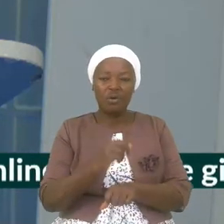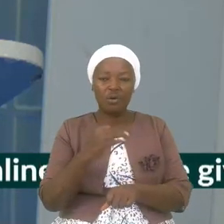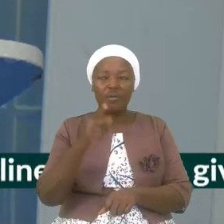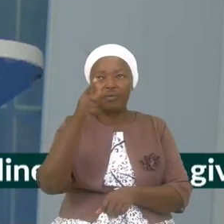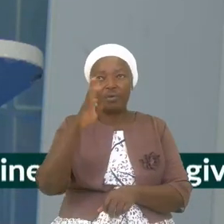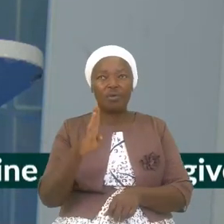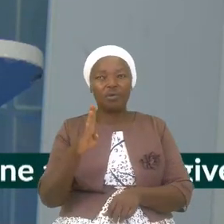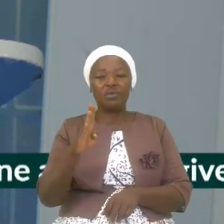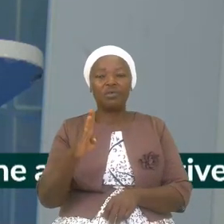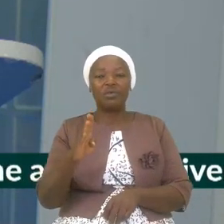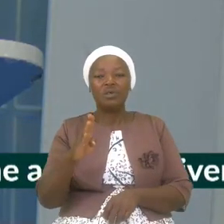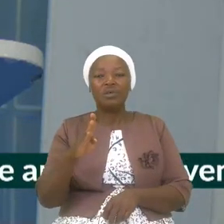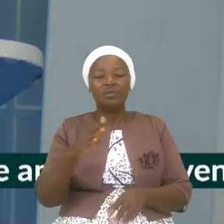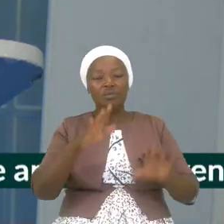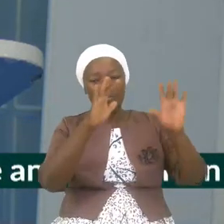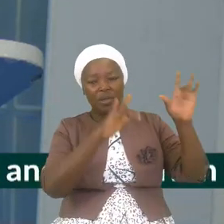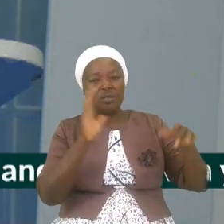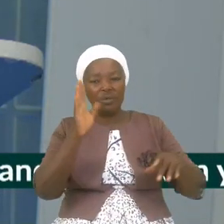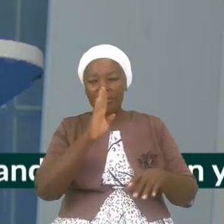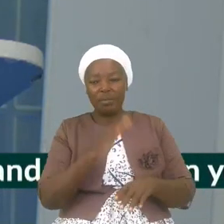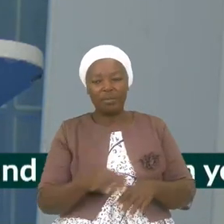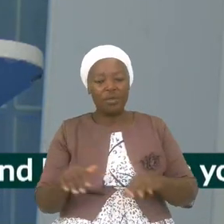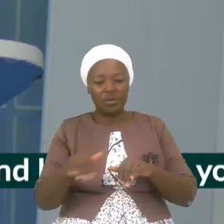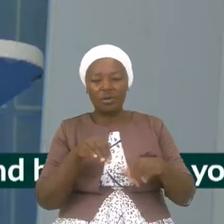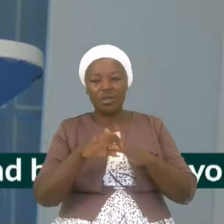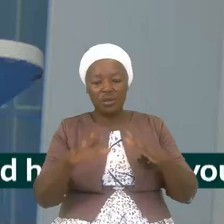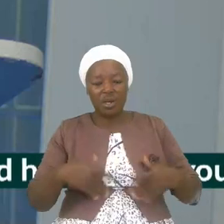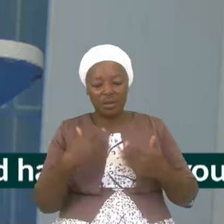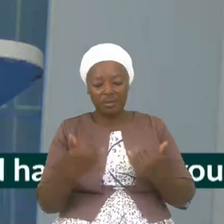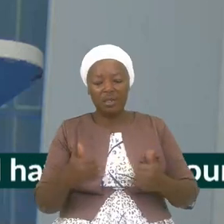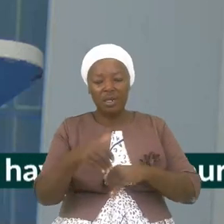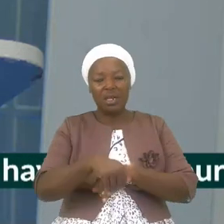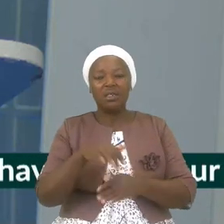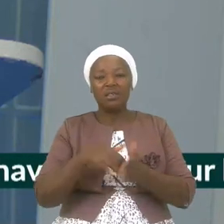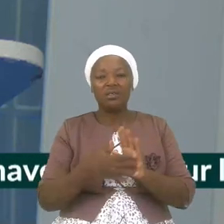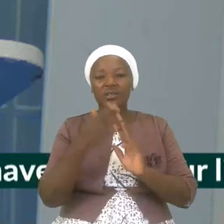La miséricorde de Dieu sera accomplie dans votre vie au nom de Jésus.